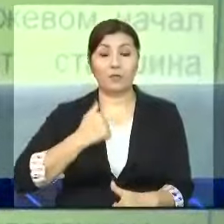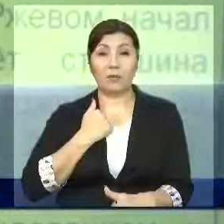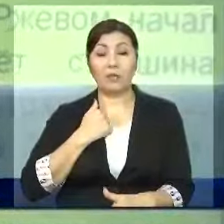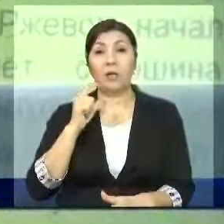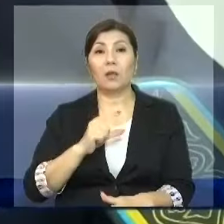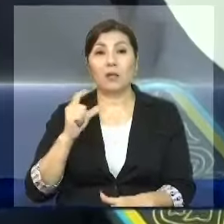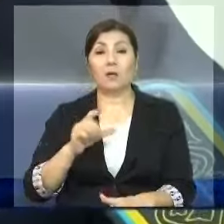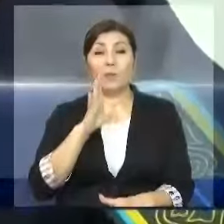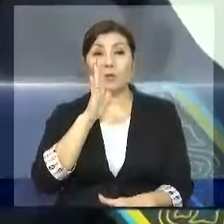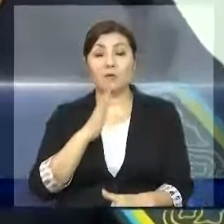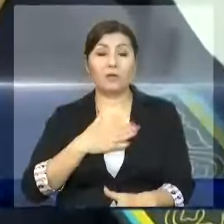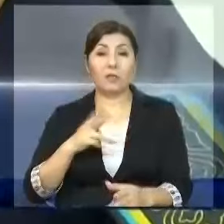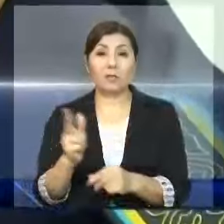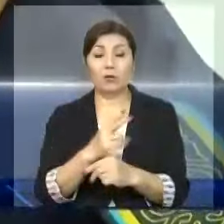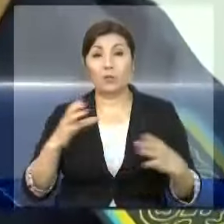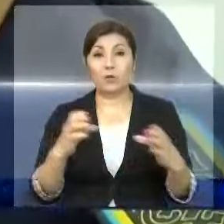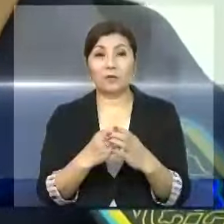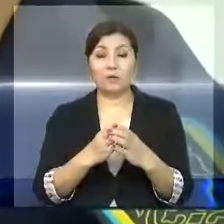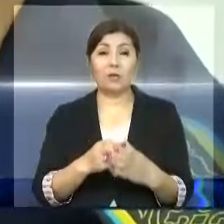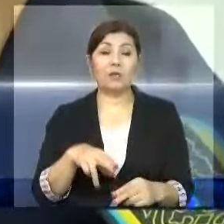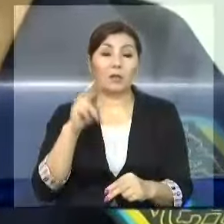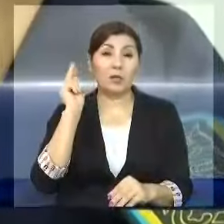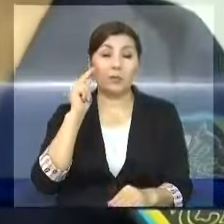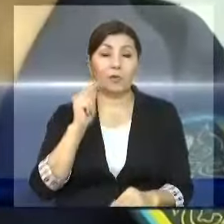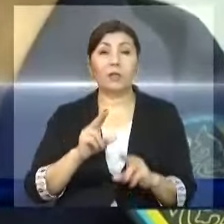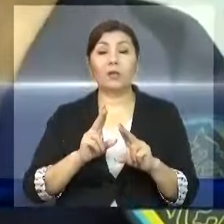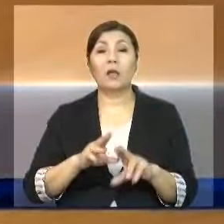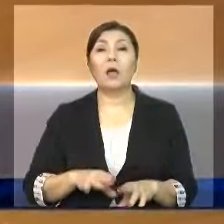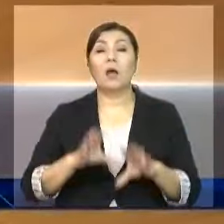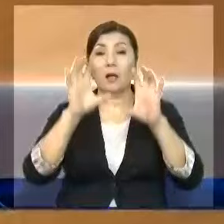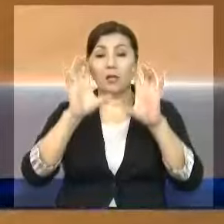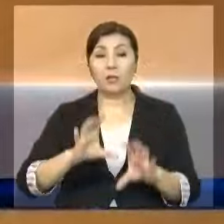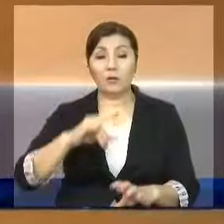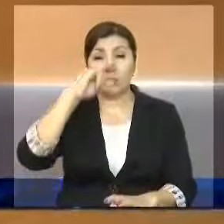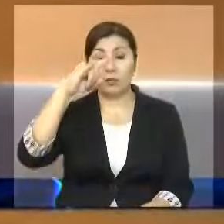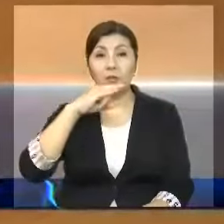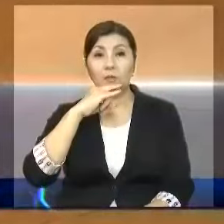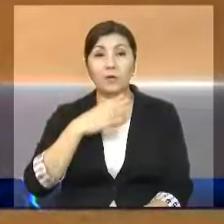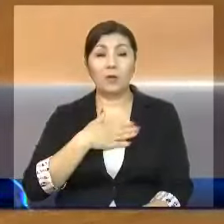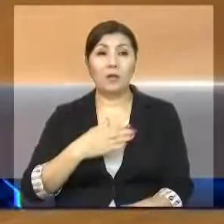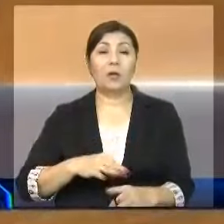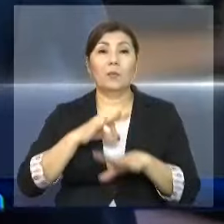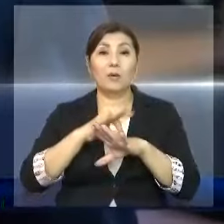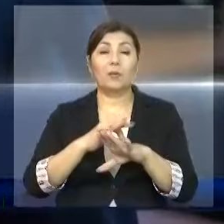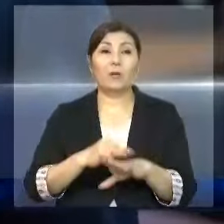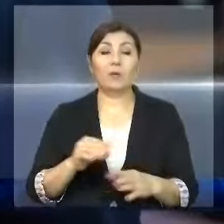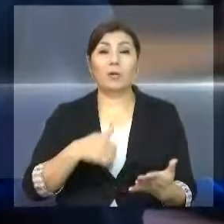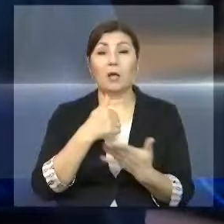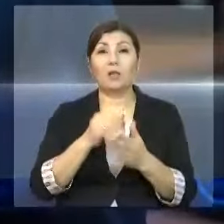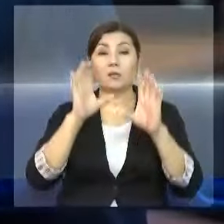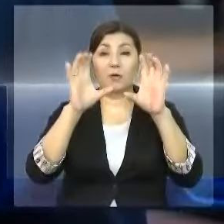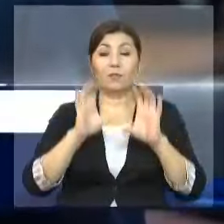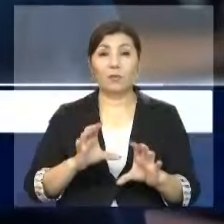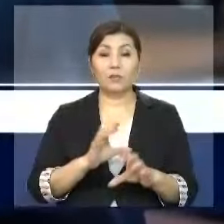казахстанцев. Во время визита нашей съемочной группы ребята также изучали конституцию страны. Мы проходим основной закон страны, это